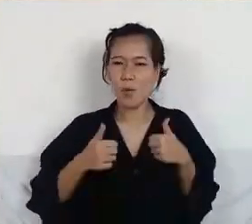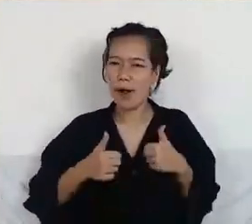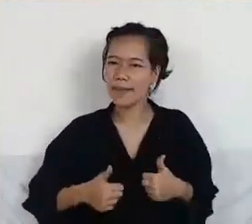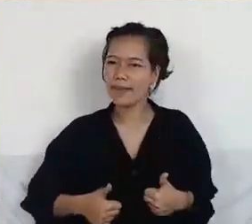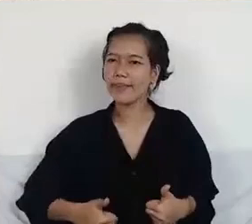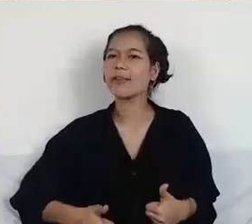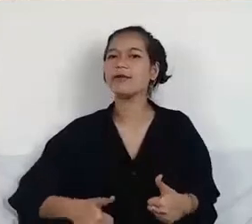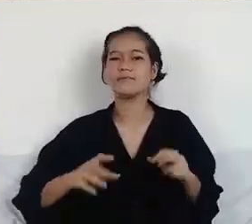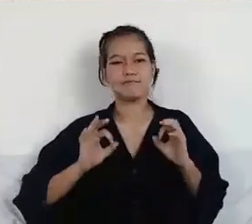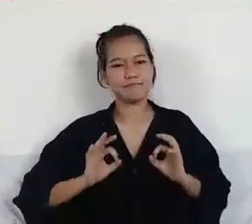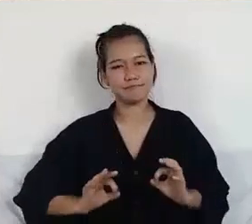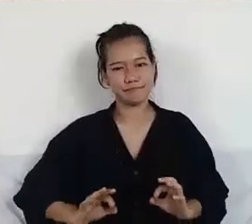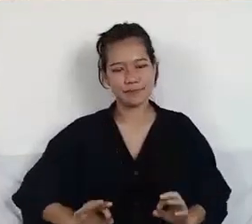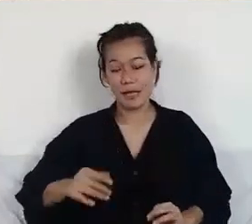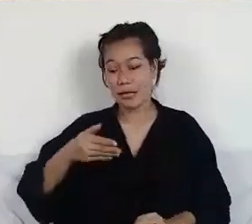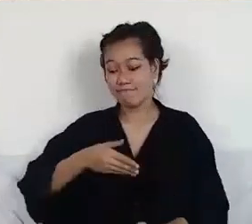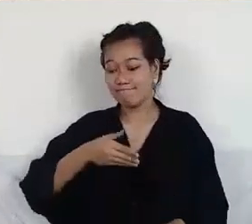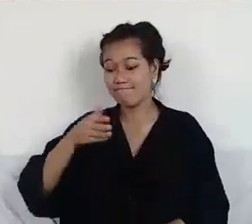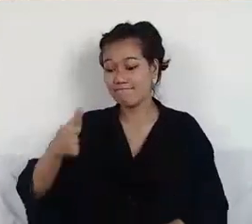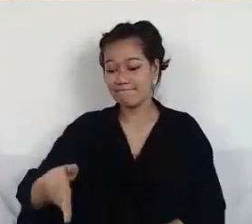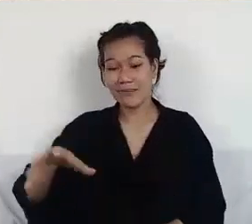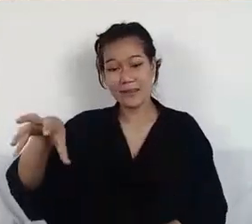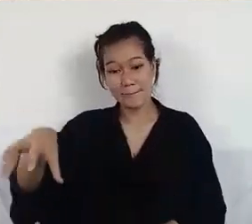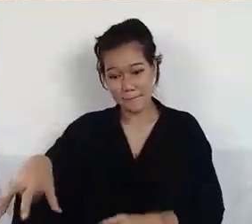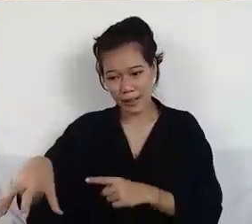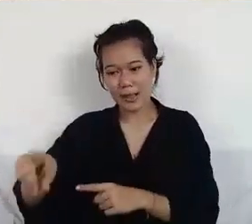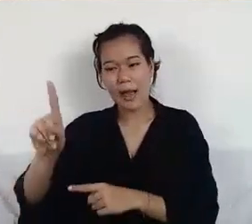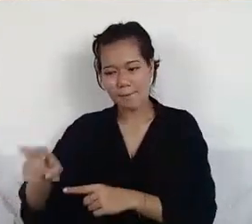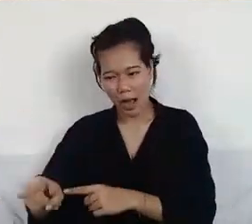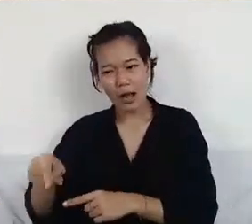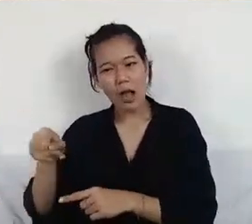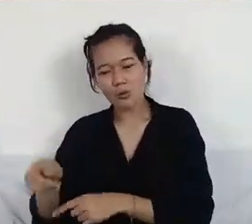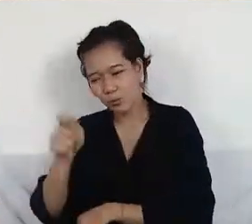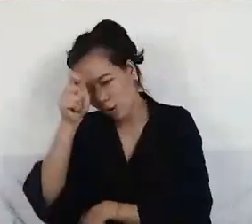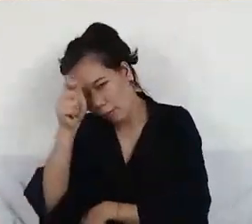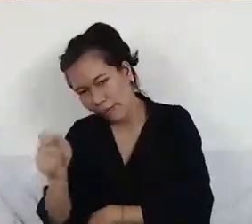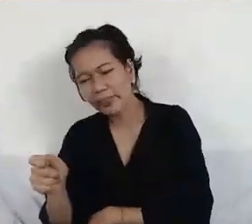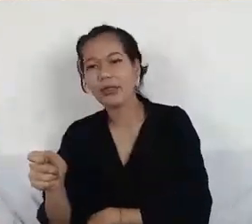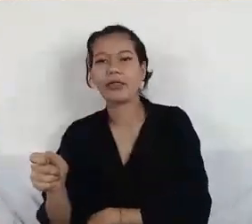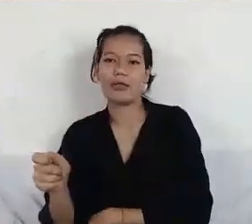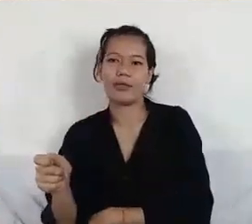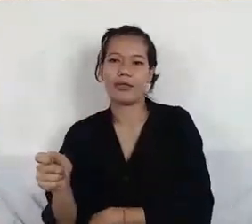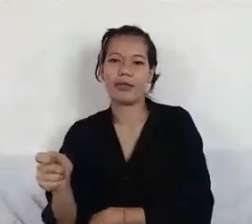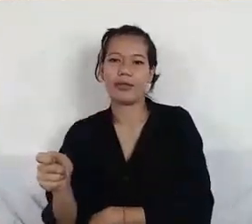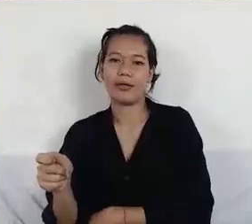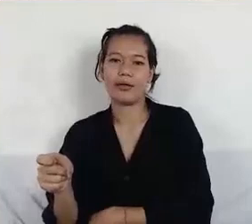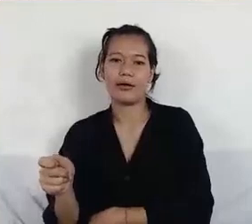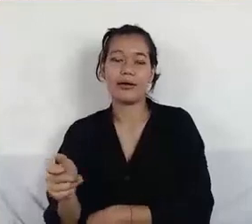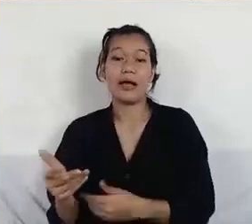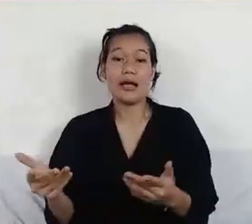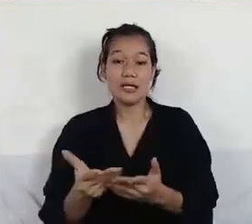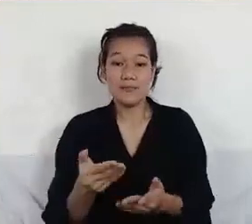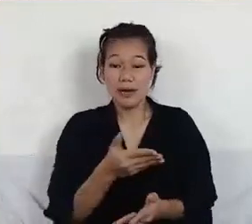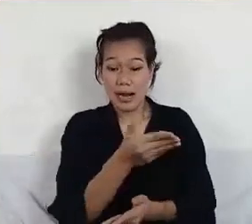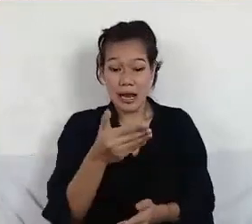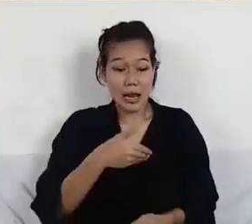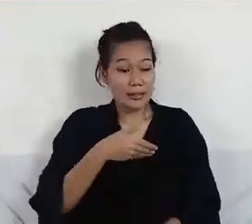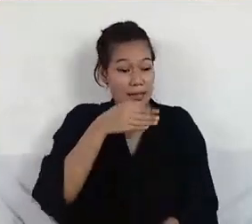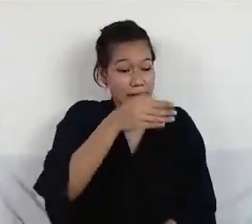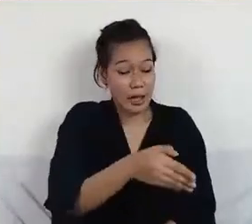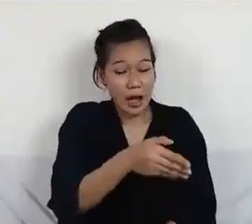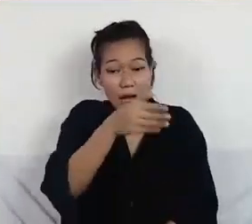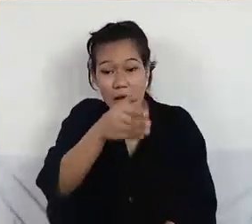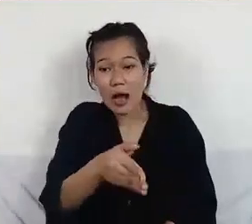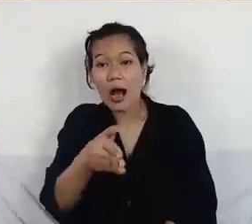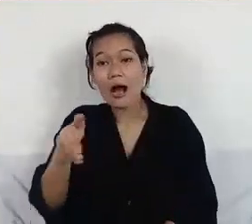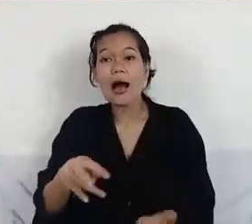Di mana kamu berpijak, di situ langit dijunjung, kan begitu, saudaraku. Jadi dimanapun engkau berada, maka kamu